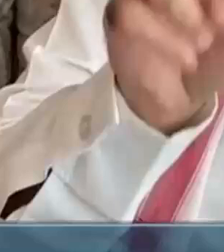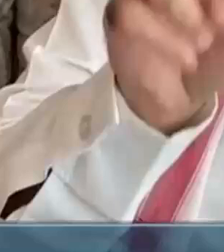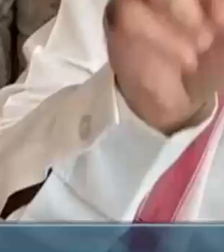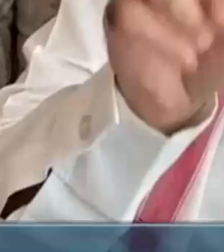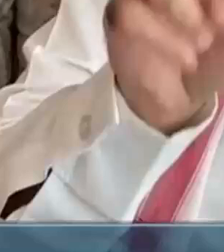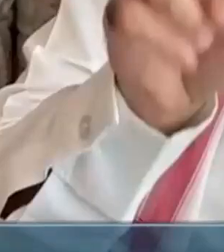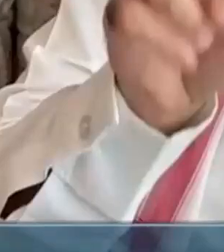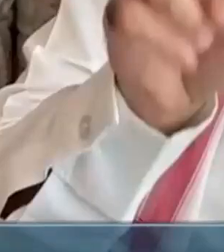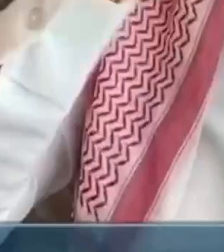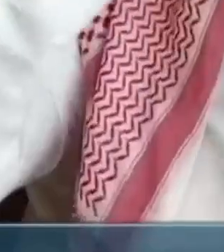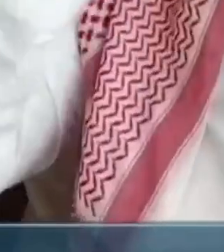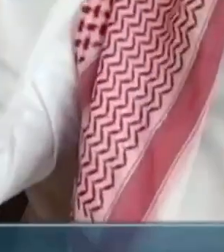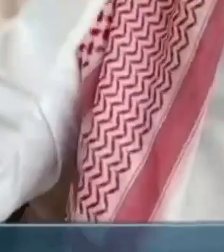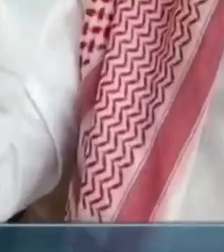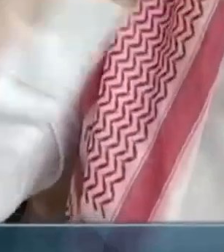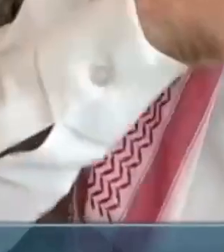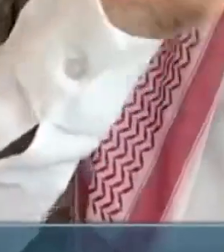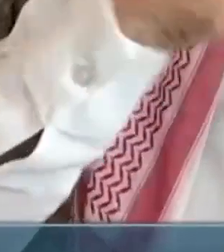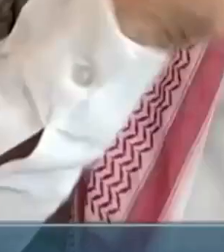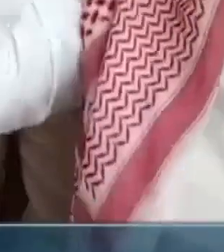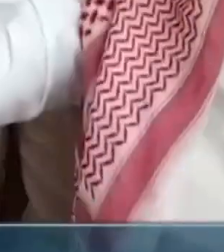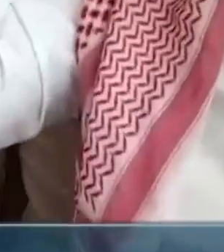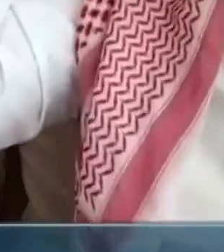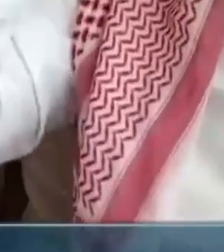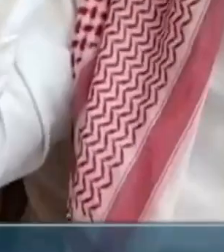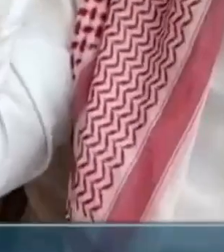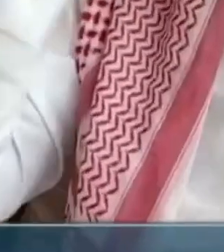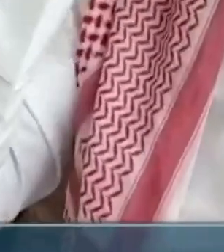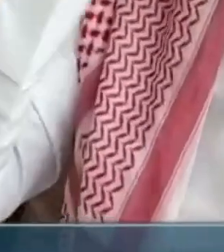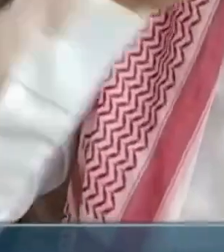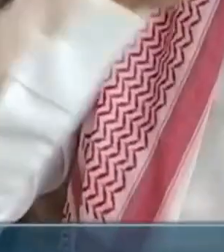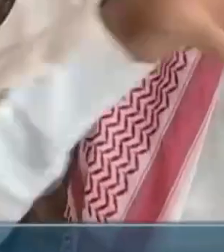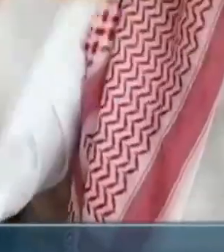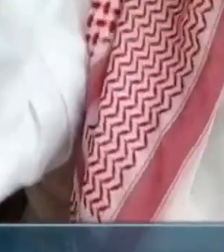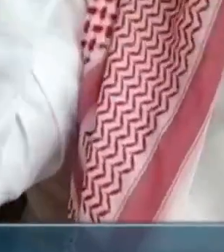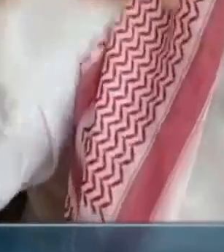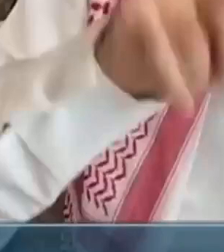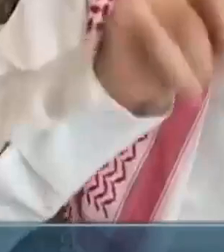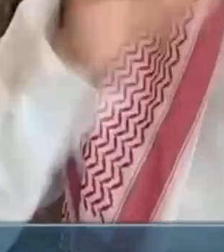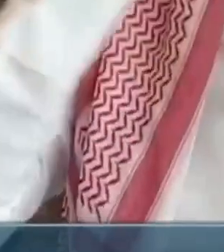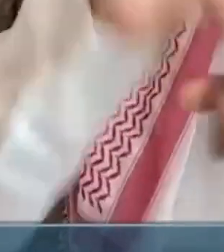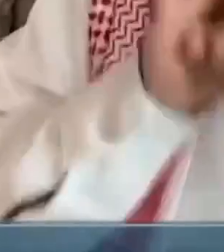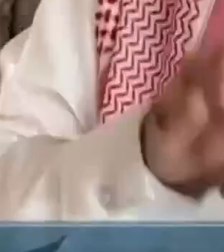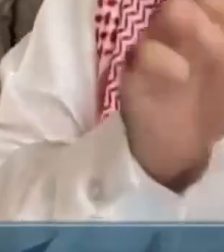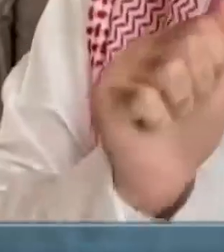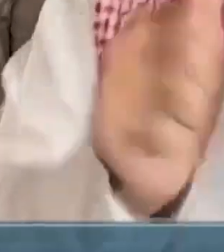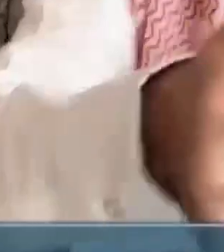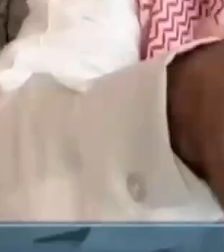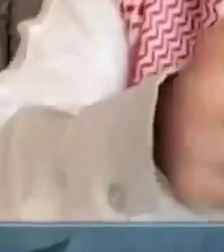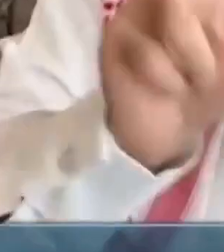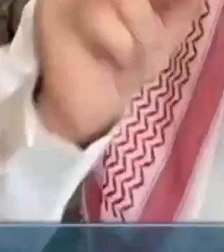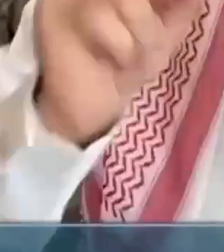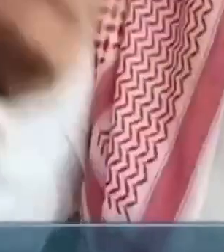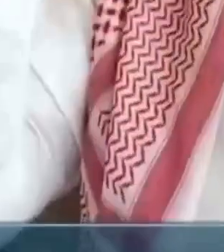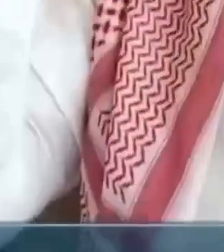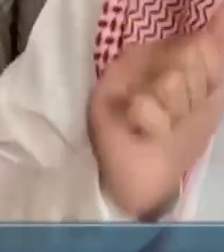التمكين تم دعم فئه الصم فهذا يعني الشكر لله سبحانه وتعالى ثم لخادم الحرمين الشريفين الملك سلمان وولي عهده